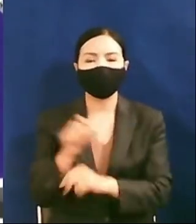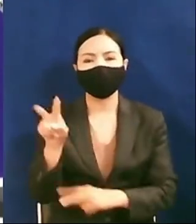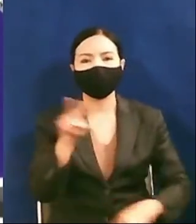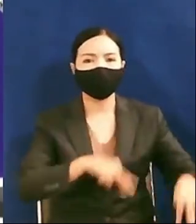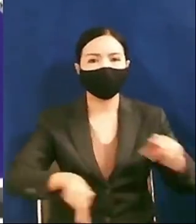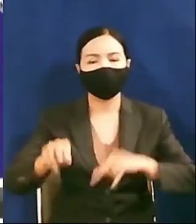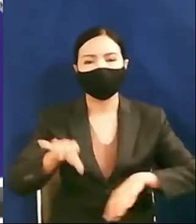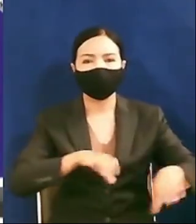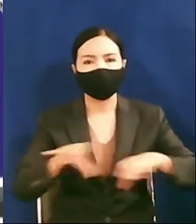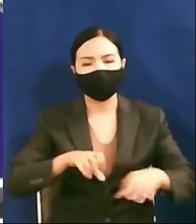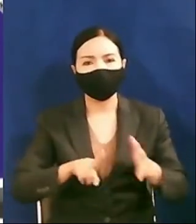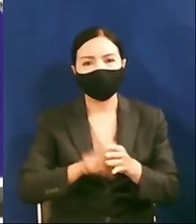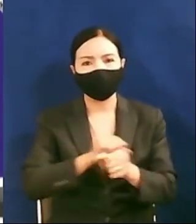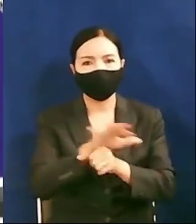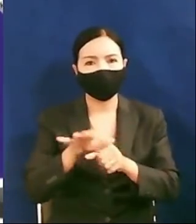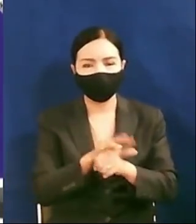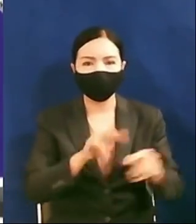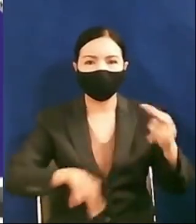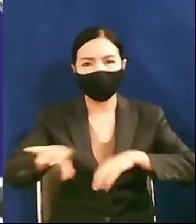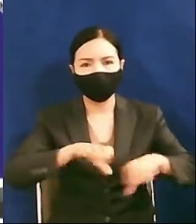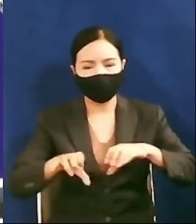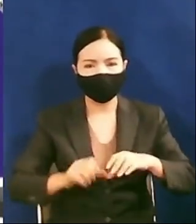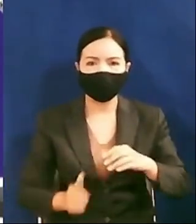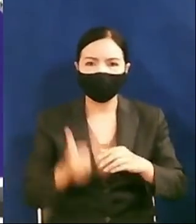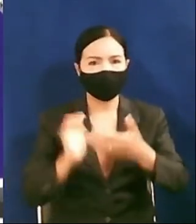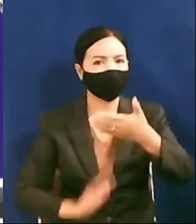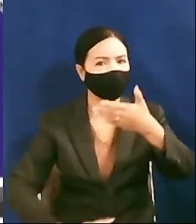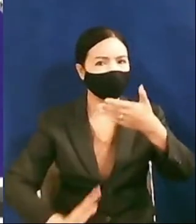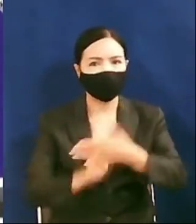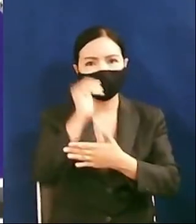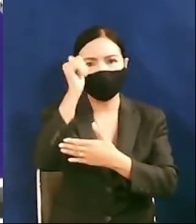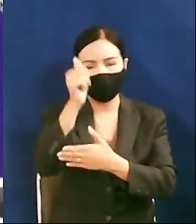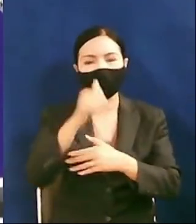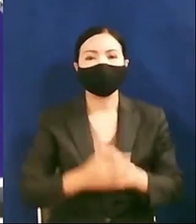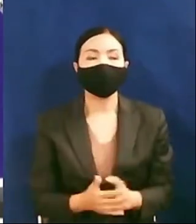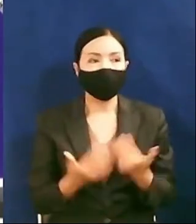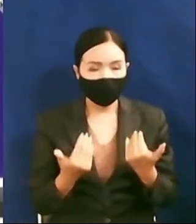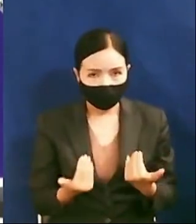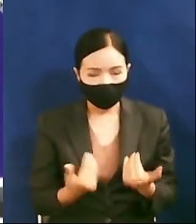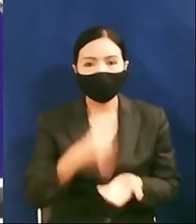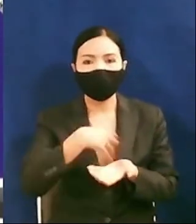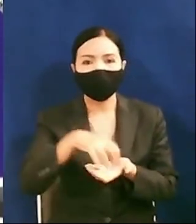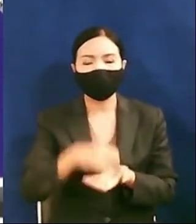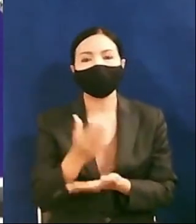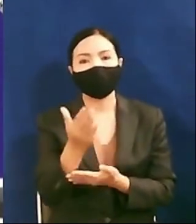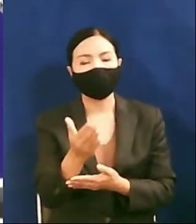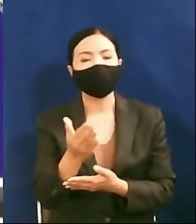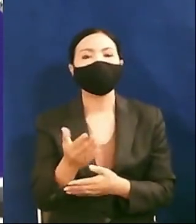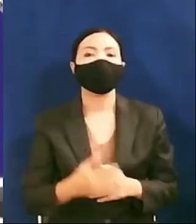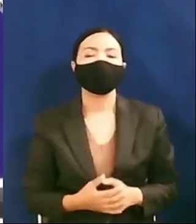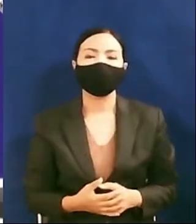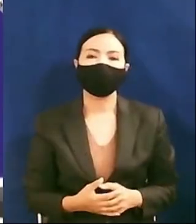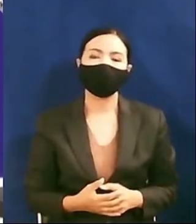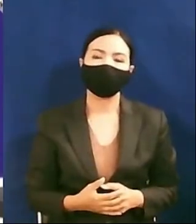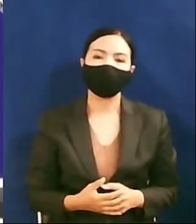นินการในการควบคุมโรคติดเชื้อไวรัสโคโรนาได้สำเร็จนะครับก็ผมคงจะขออนุญาตเรียนข้อมูลให้กับทางท่